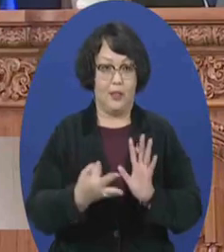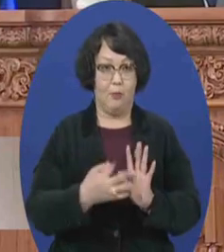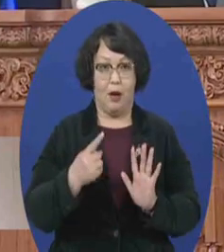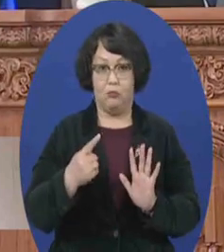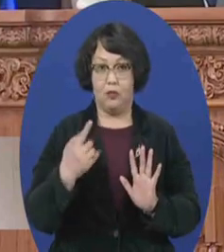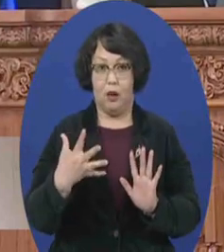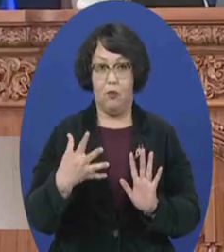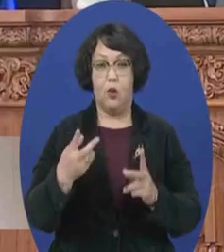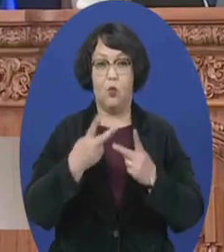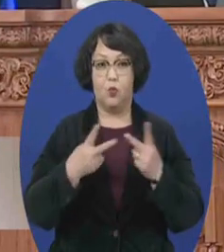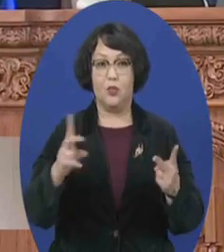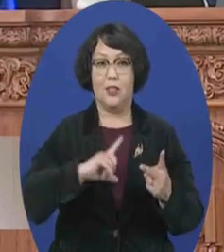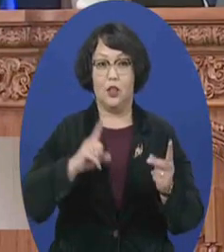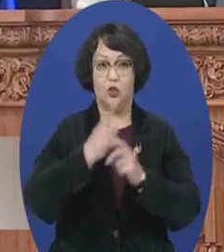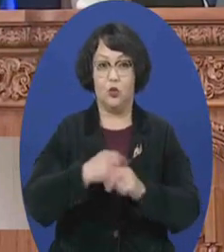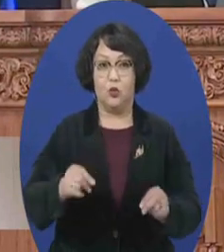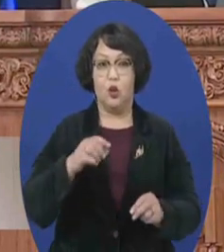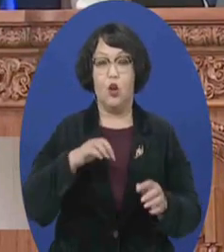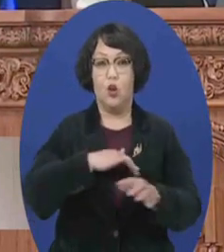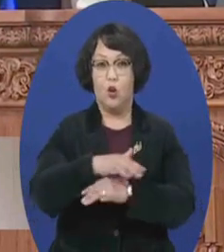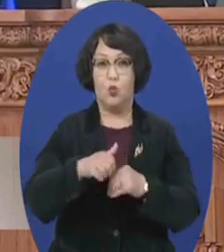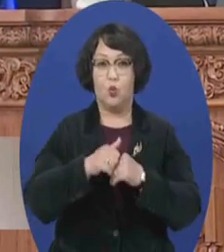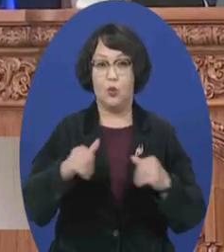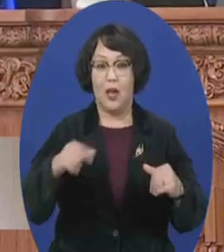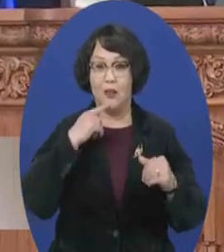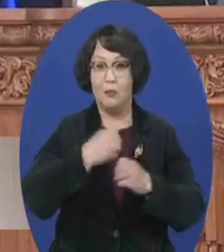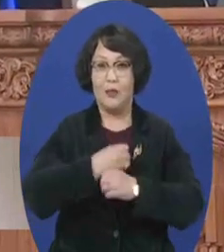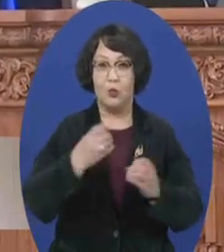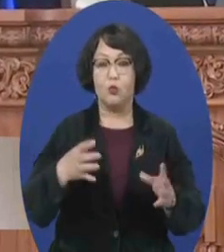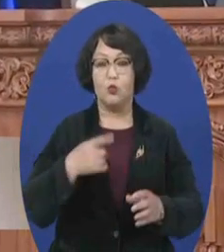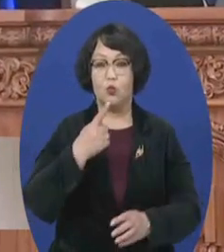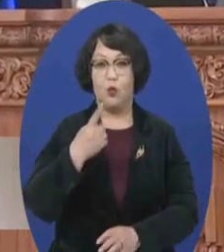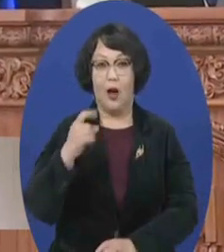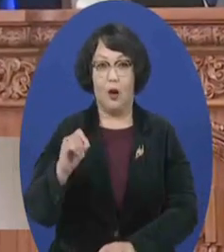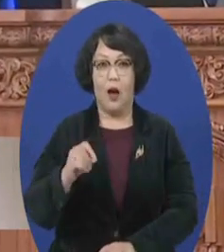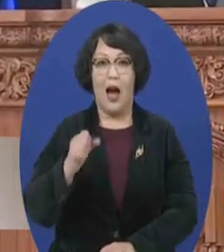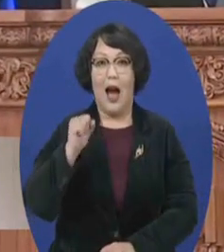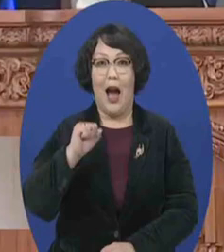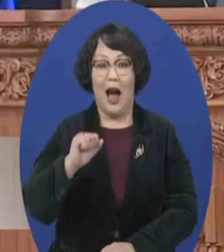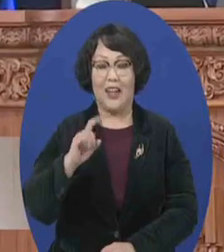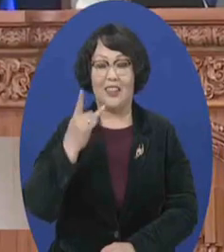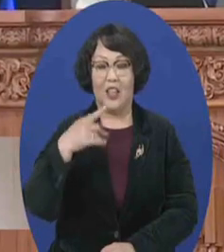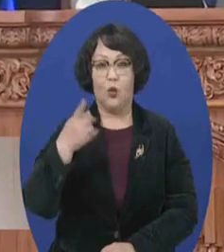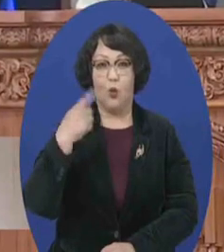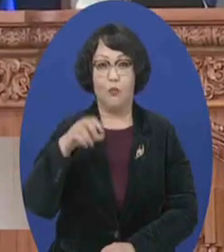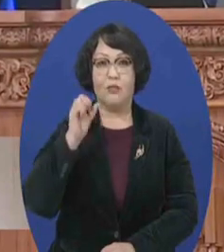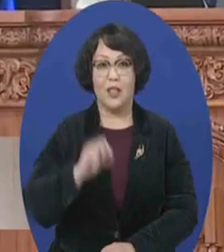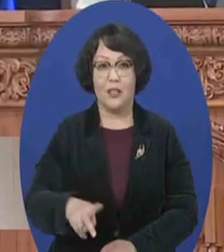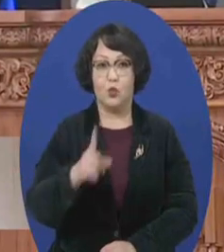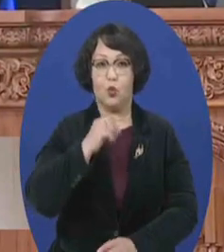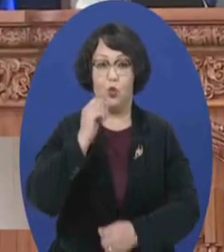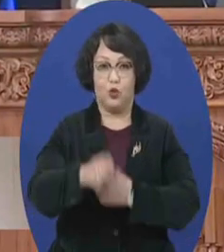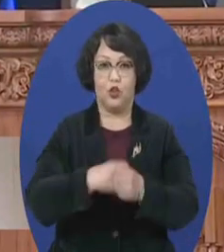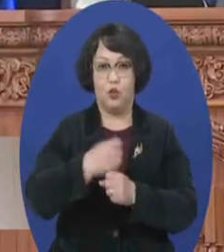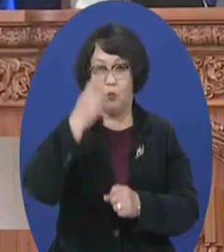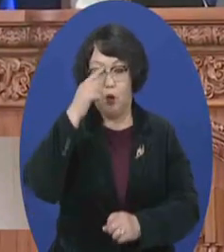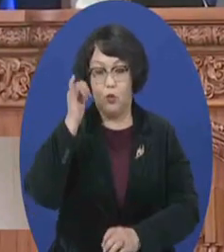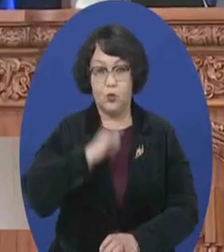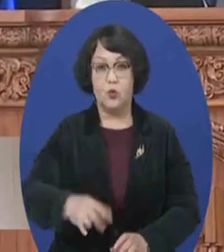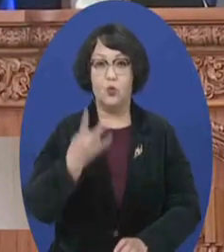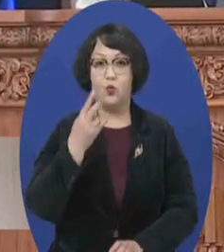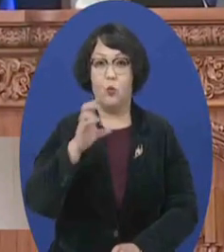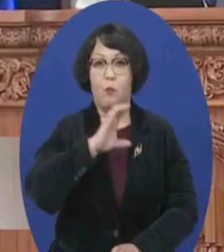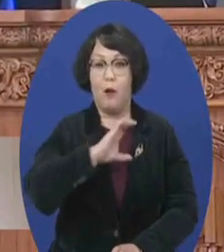815, үндэсний эрх чөлөө тусгаар тогтнолоо сэргээн мандуулсны 110, ардын хувьсгалын 100 жил, Монгол улс нэгдсэн